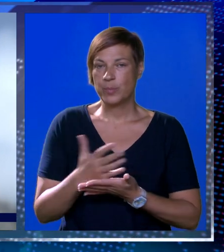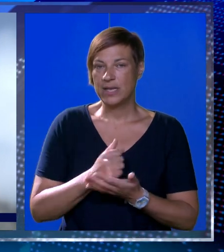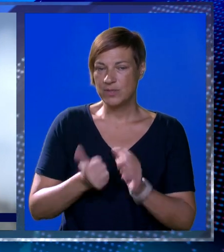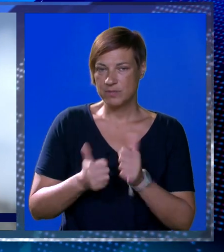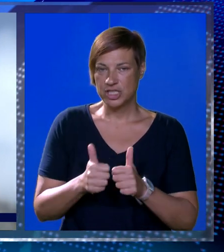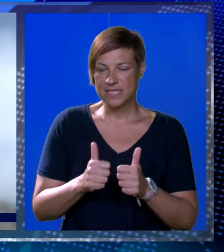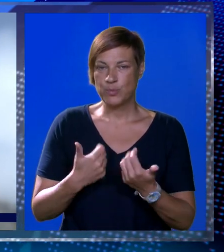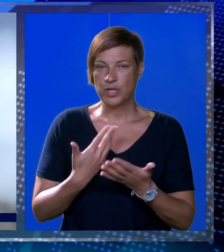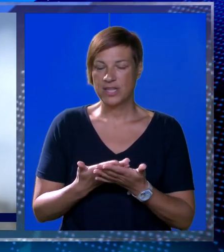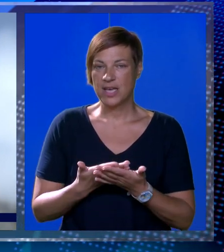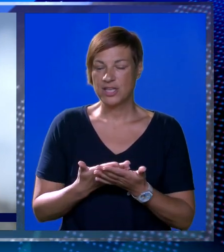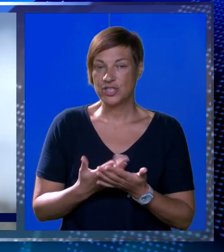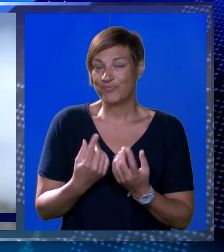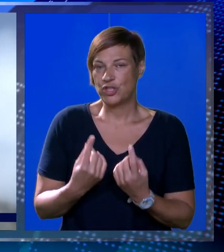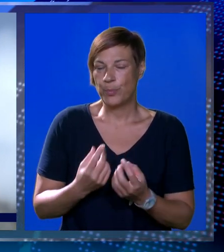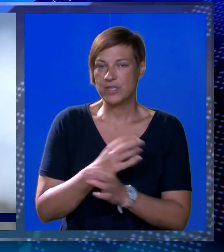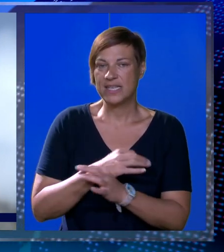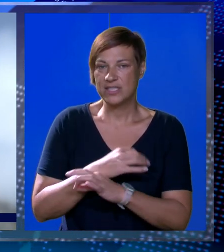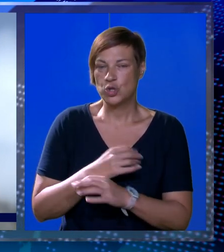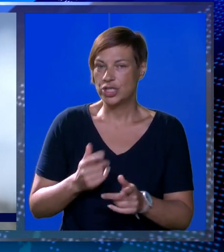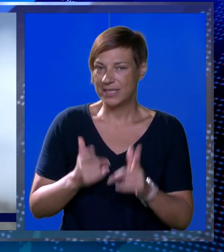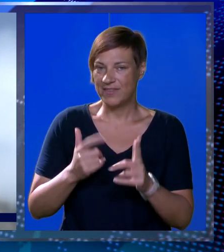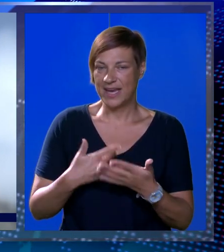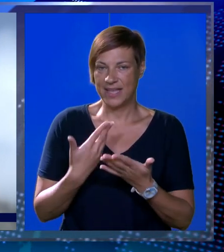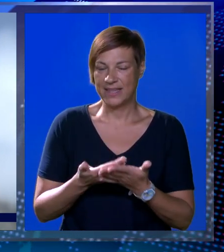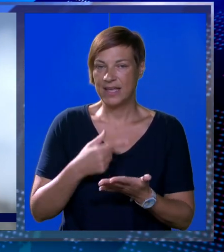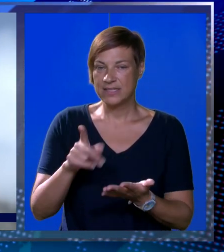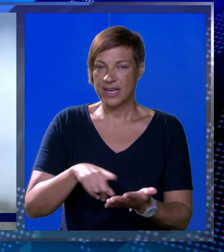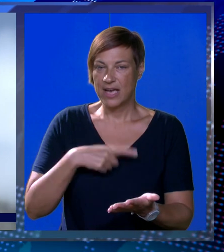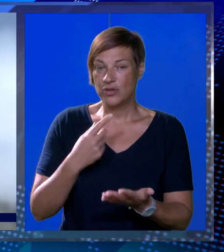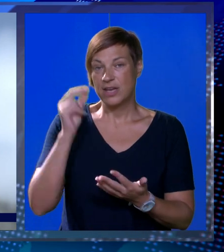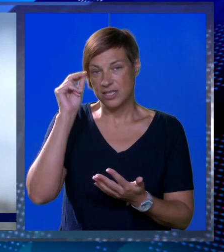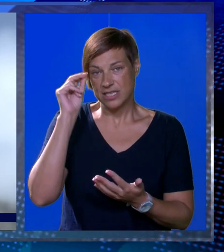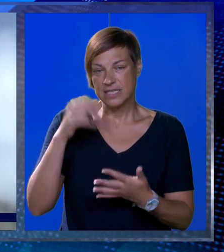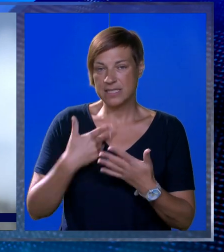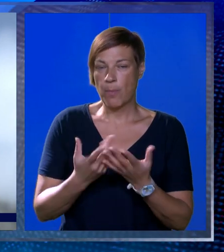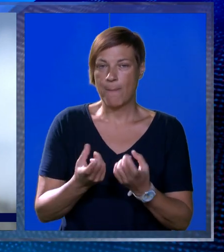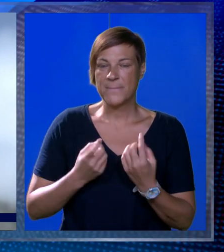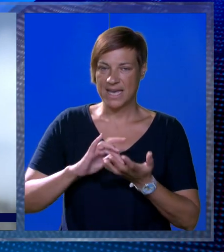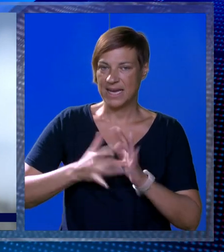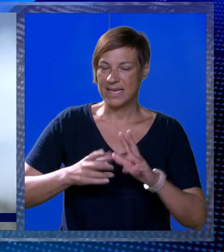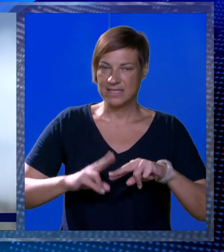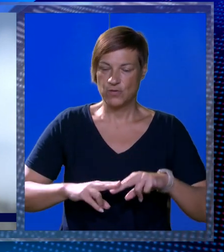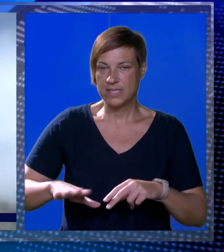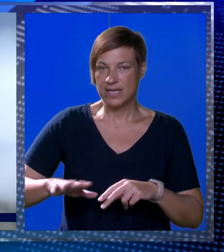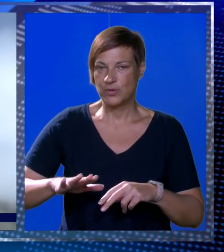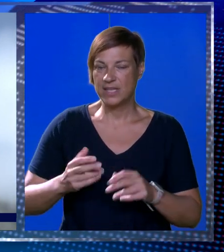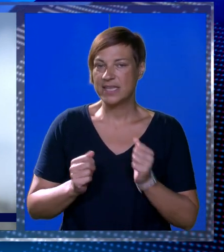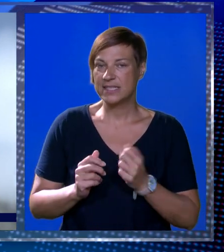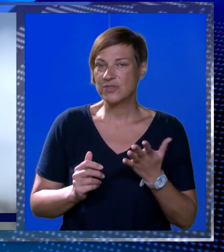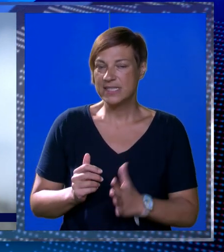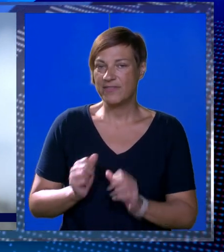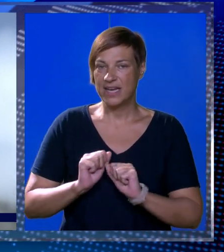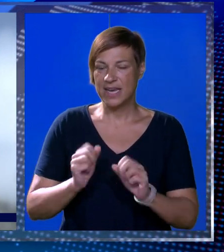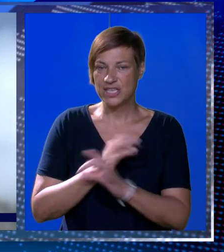uspješni sportaši, no postali su žrtve rata. Stoga se kao trajni spomen na njih, ali i na svu ostalu djecu